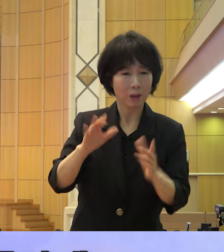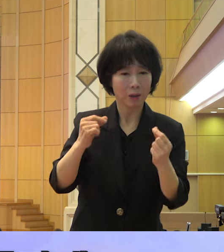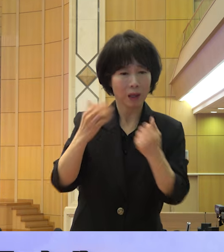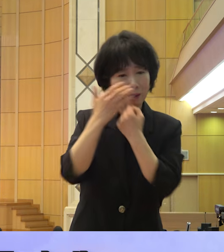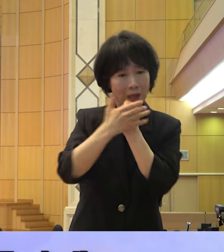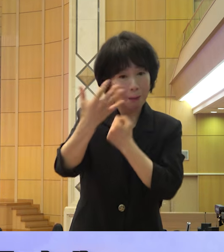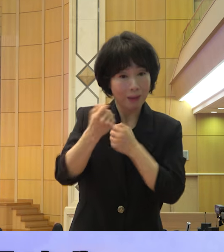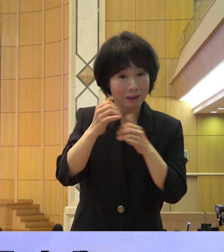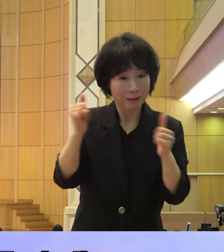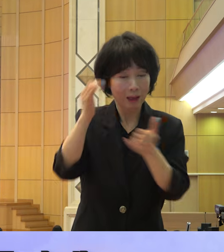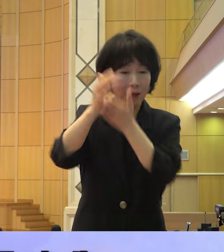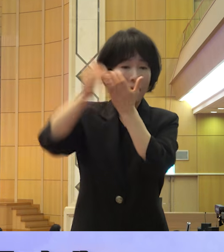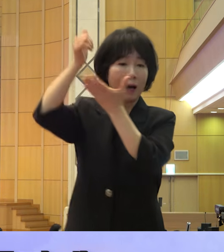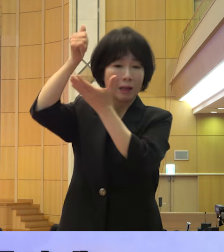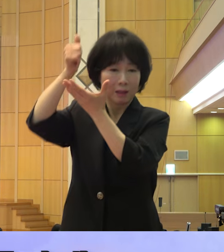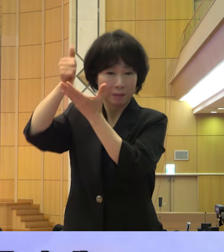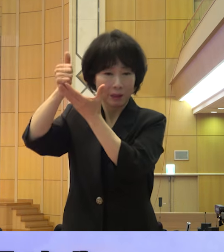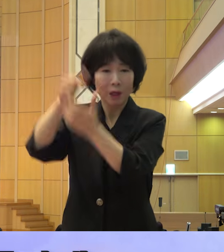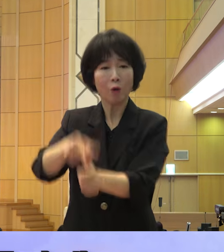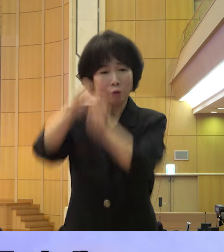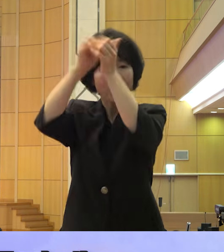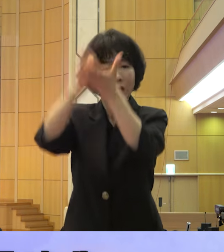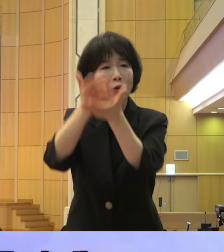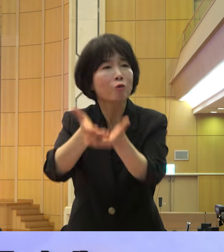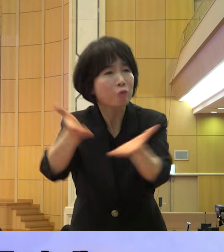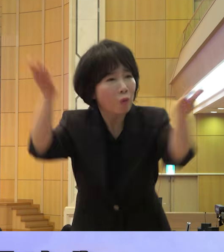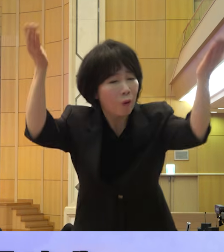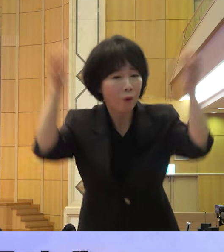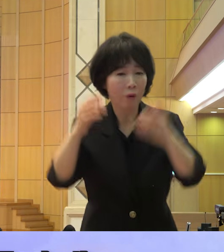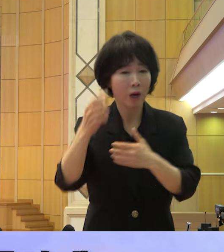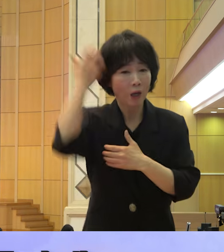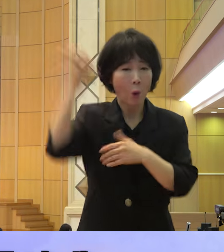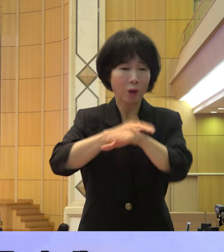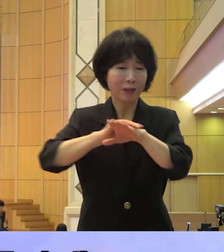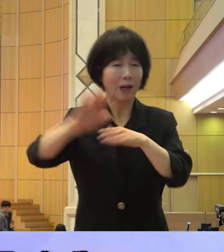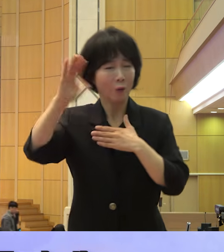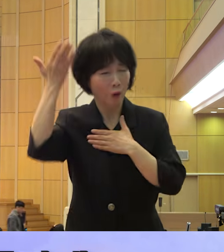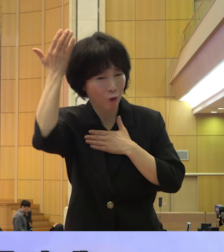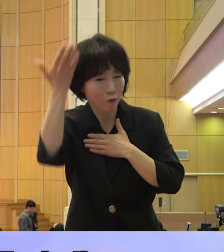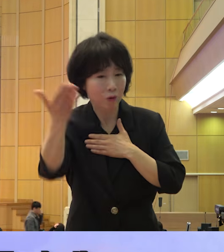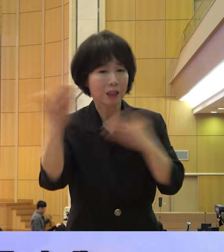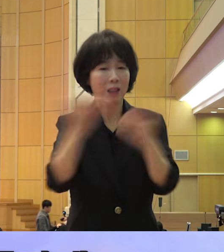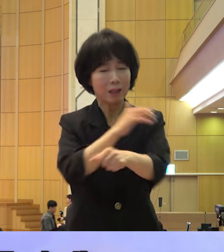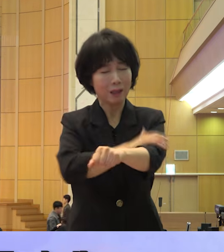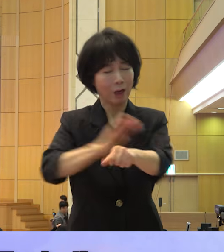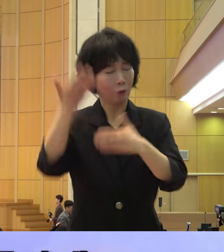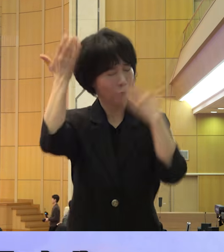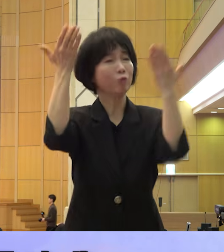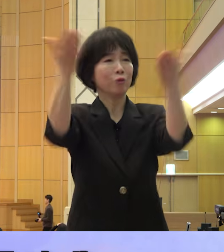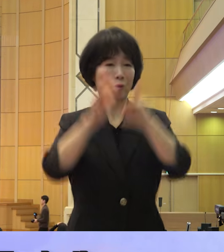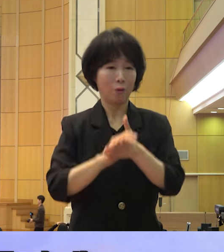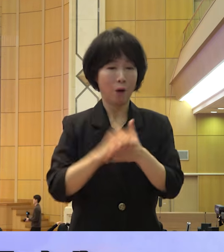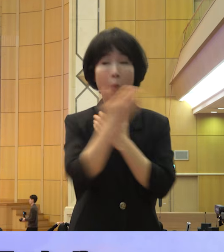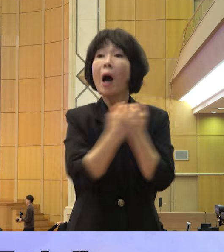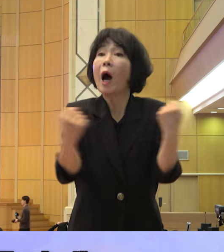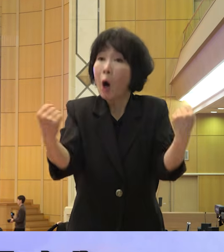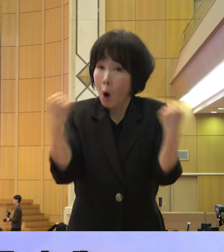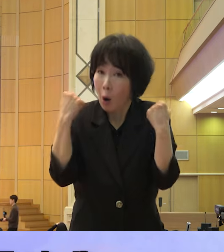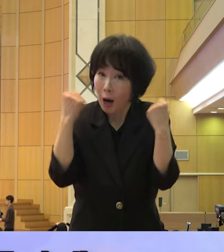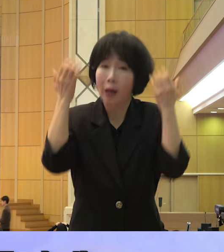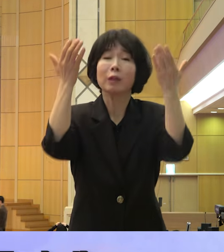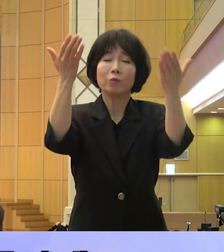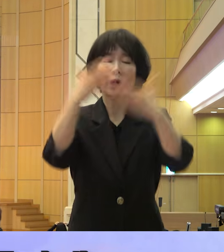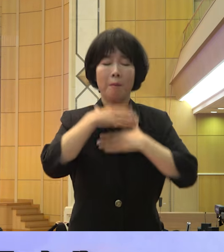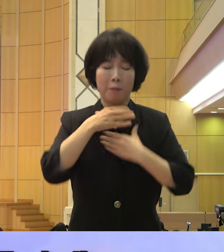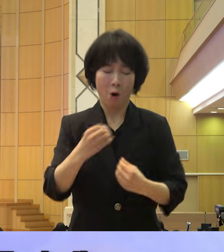은혜 받은 자들에게 하나님이 구원을 주시고 영혼이 잘되게 해주시고 범사도 잘되게 해주시고 건강하게